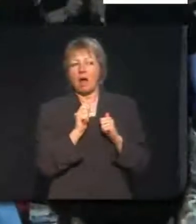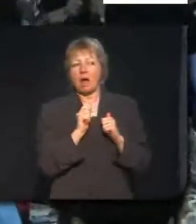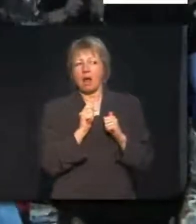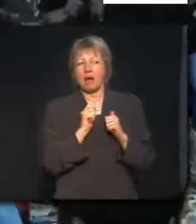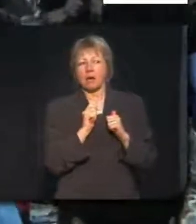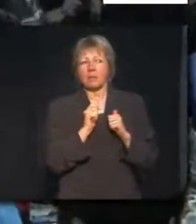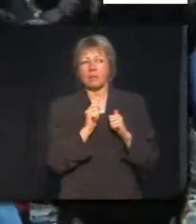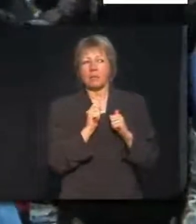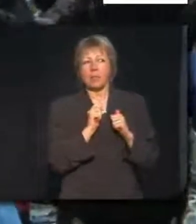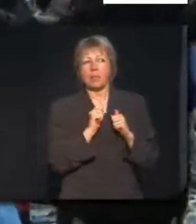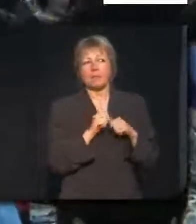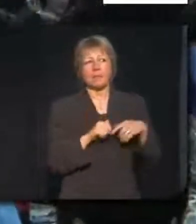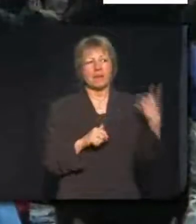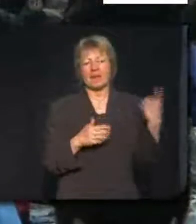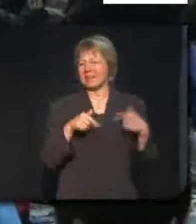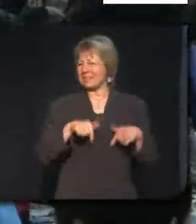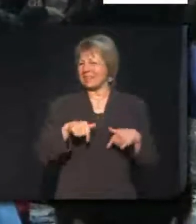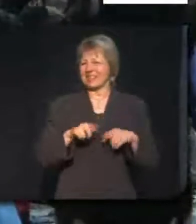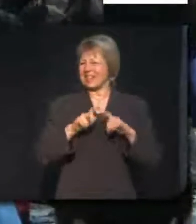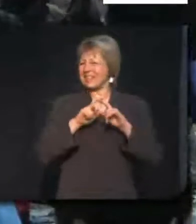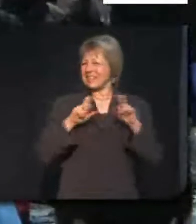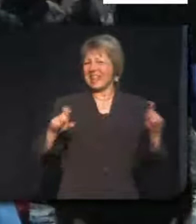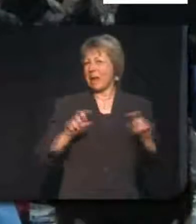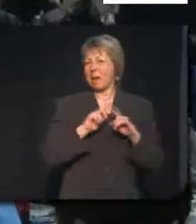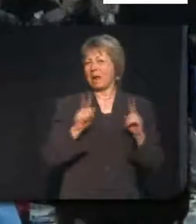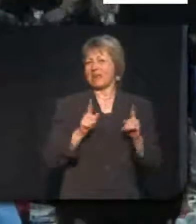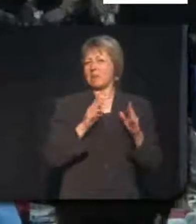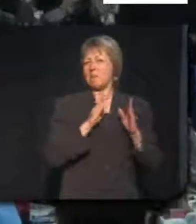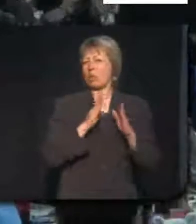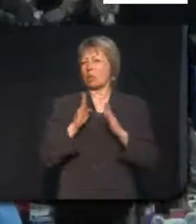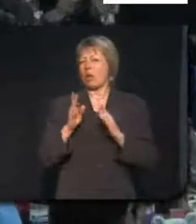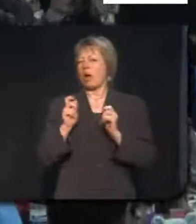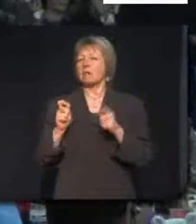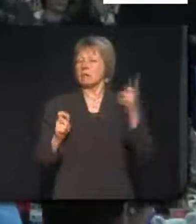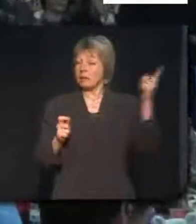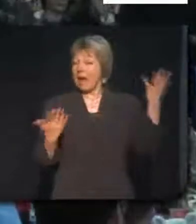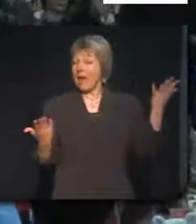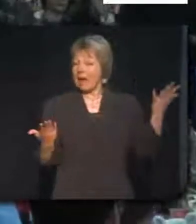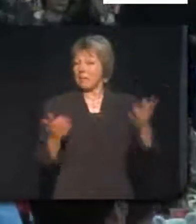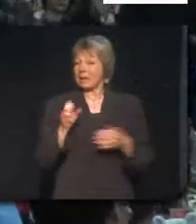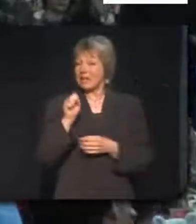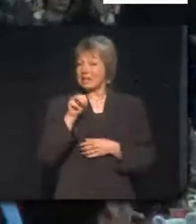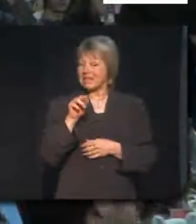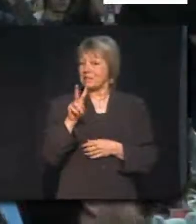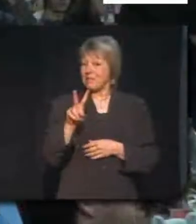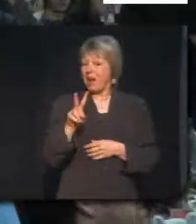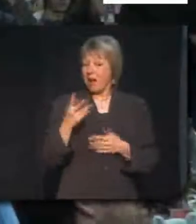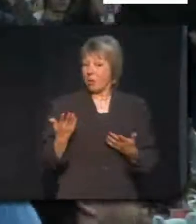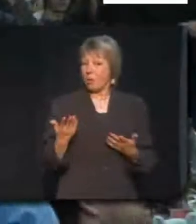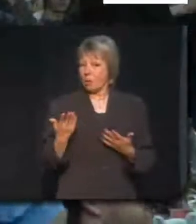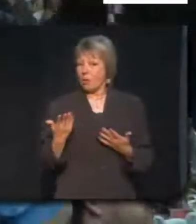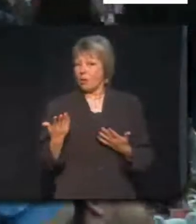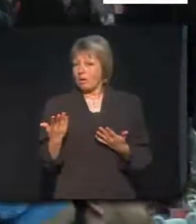Angehörigen wir sind gerade bei den smv-anträgen ja genau bei den SMS zuschauen